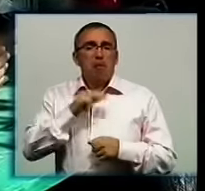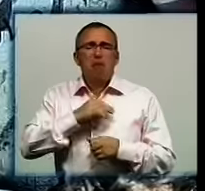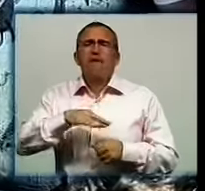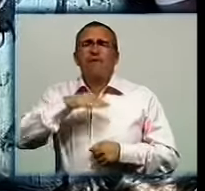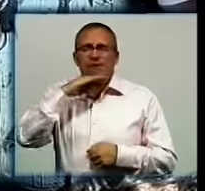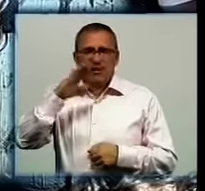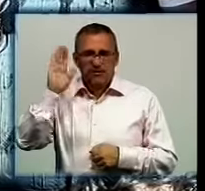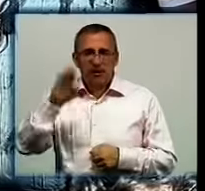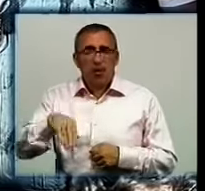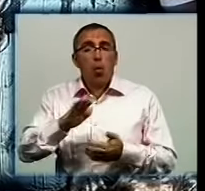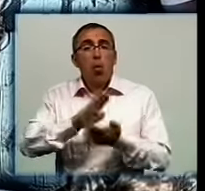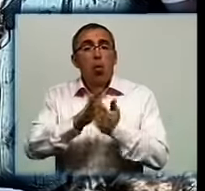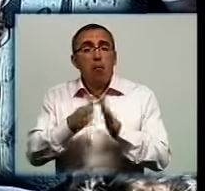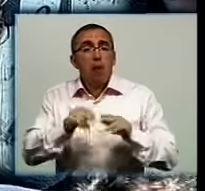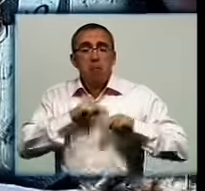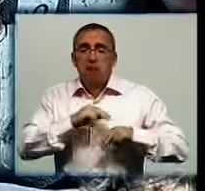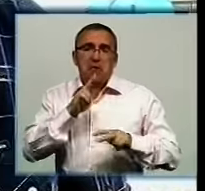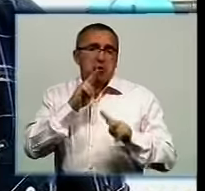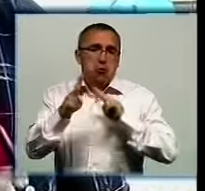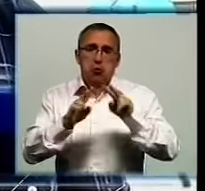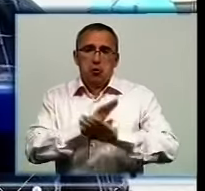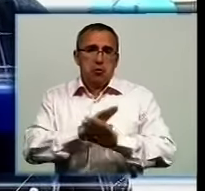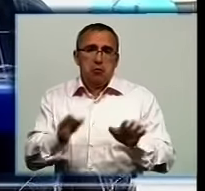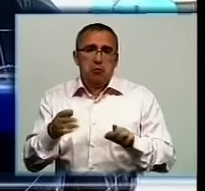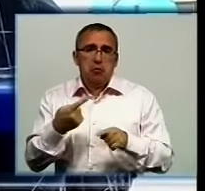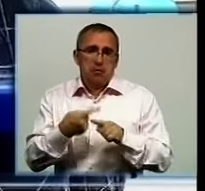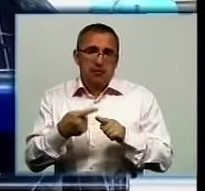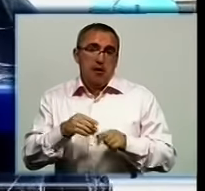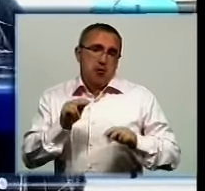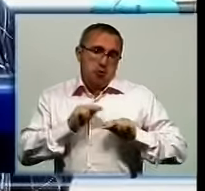вистачає, але на умови праці не скаржаться. Отак роботи.